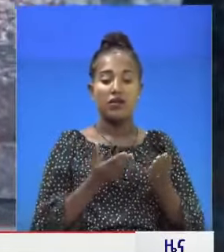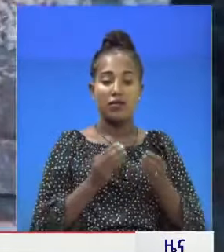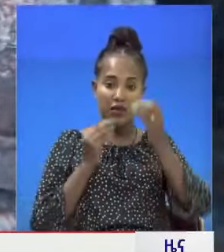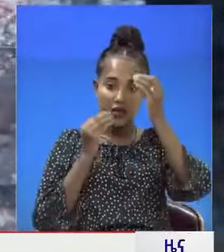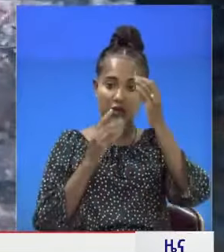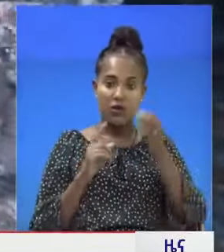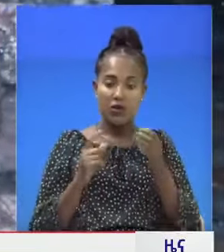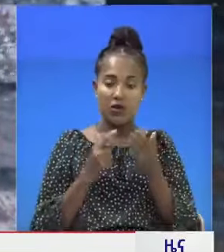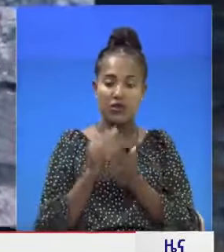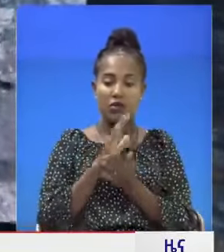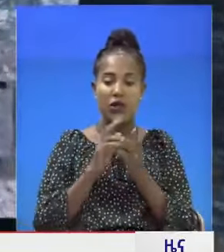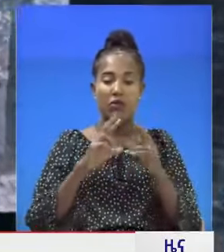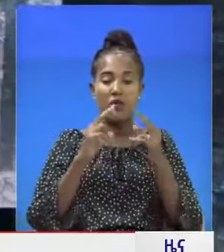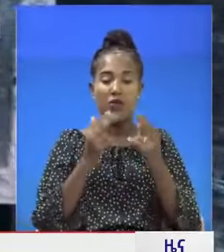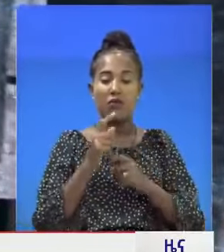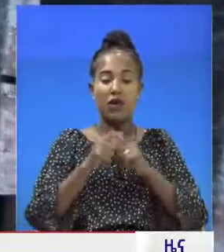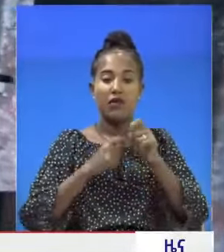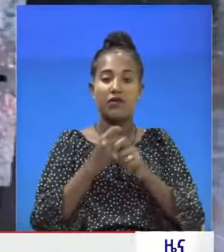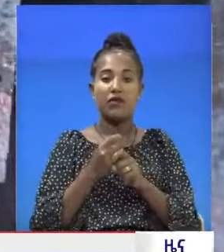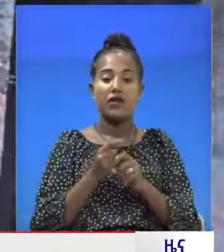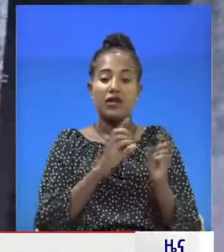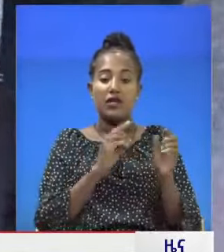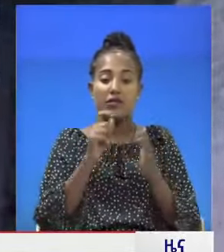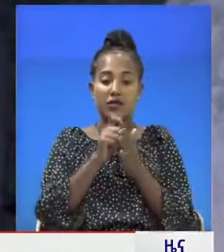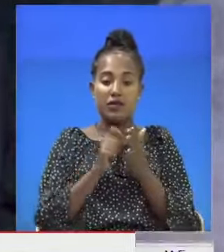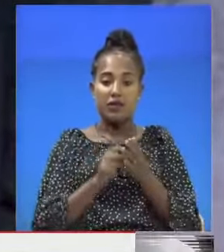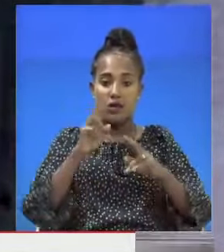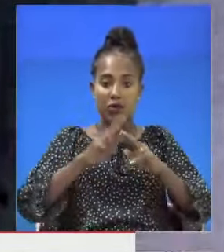ይህ አሸባሪ ቡድን በዓለም አቀፍ የቅርስ መዝገብ የሰፈሩ